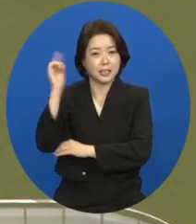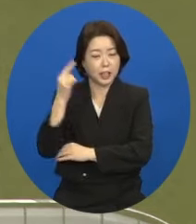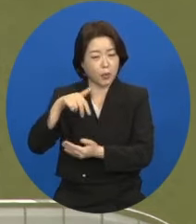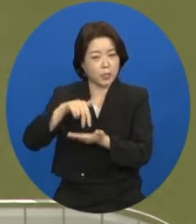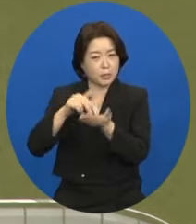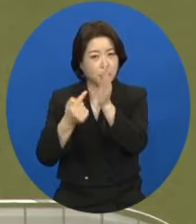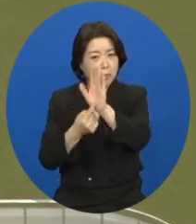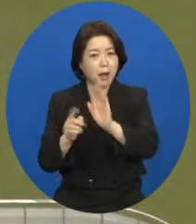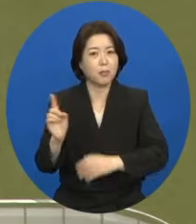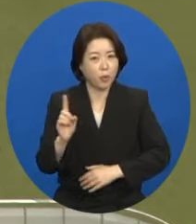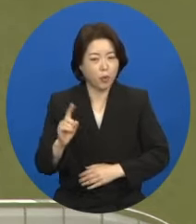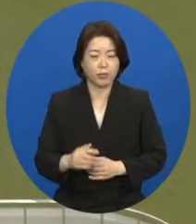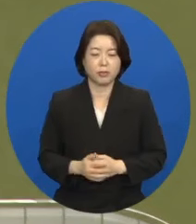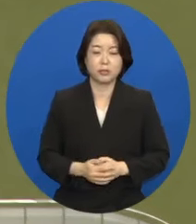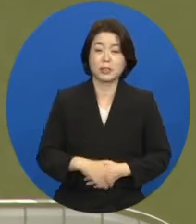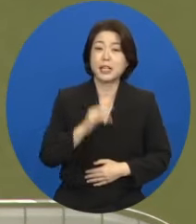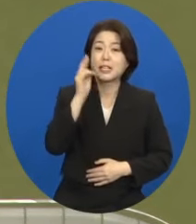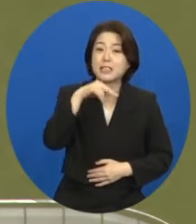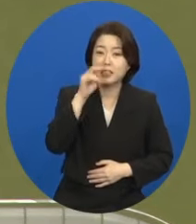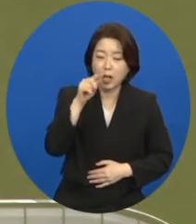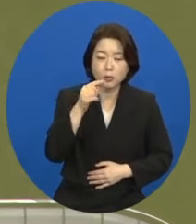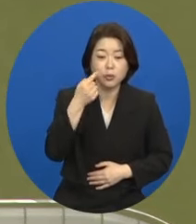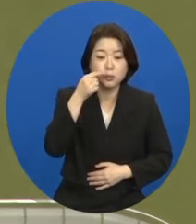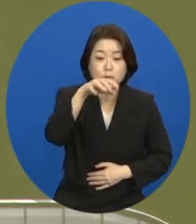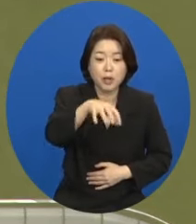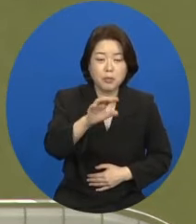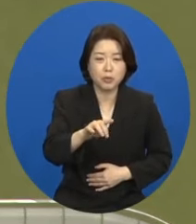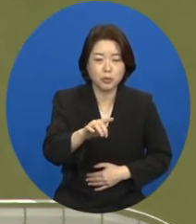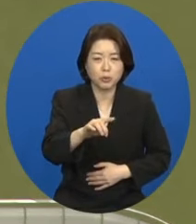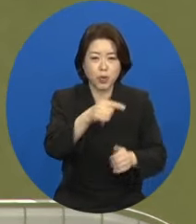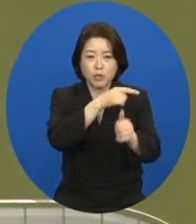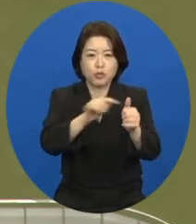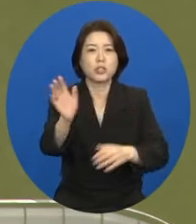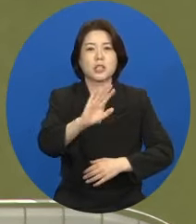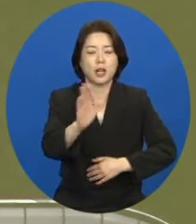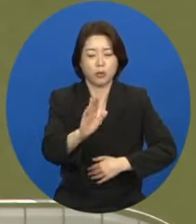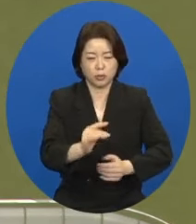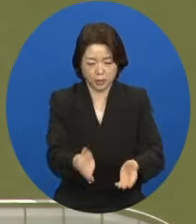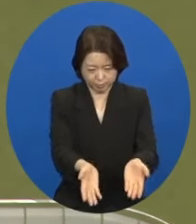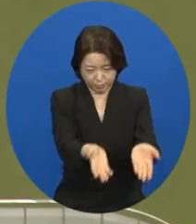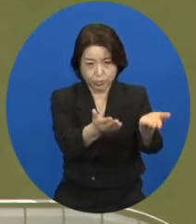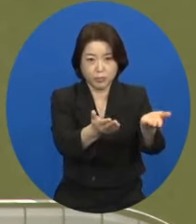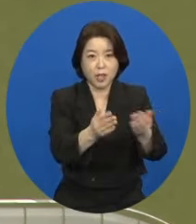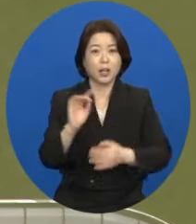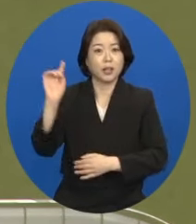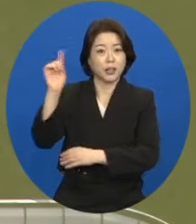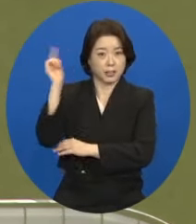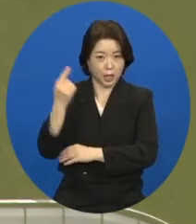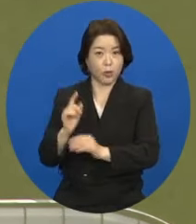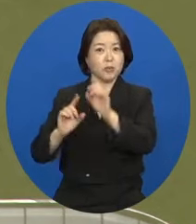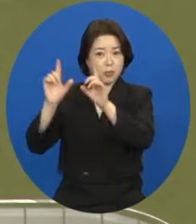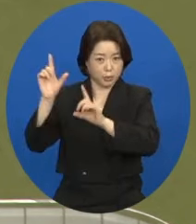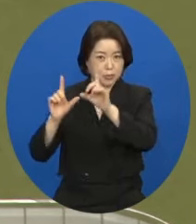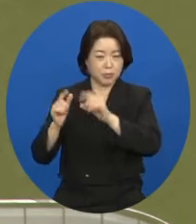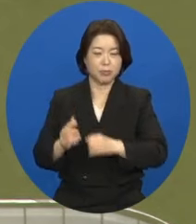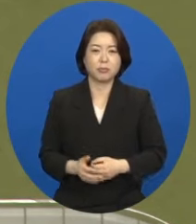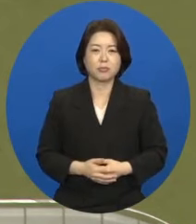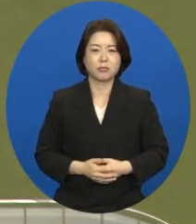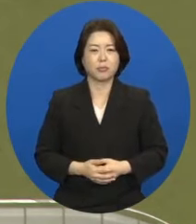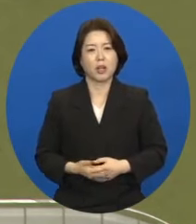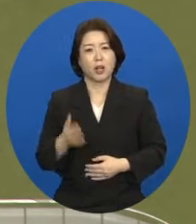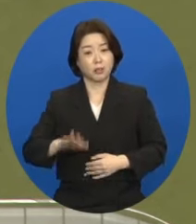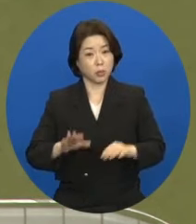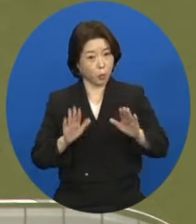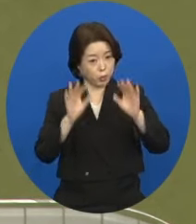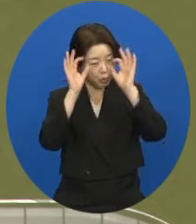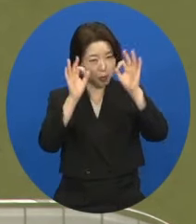사울을 눈앞에 두고도 죽이지 않고 그냥 풀어주었습니다. 그랬던 다윗이에요. 근데 오늘 보니까 이 나발의 아주 무례한